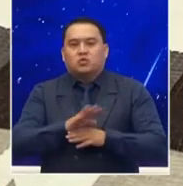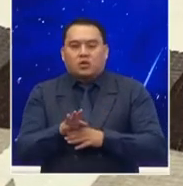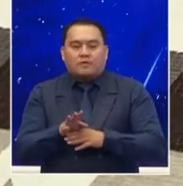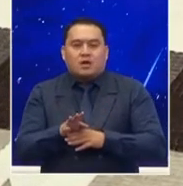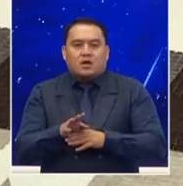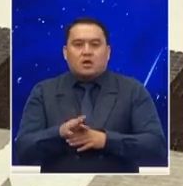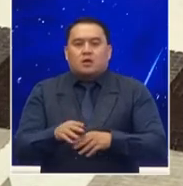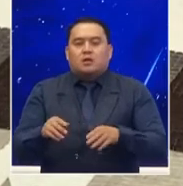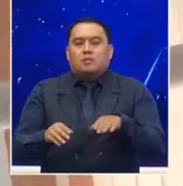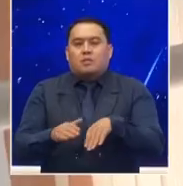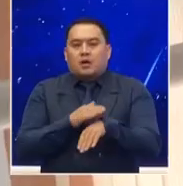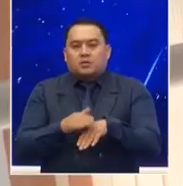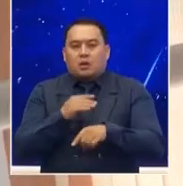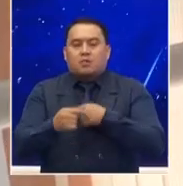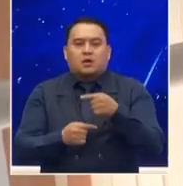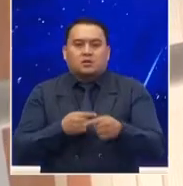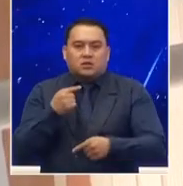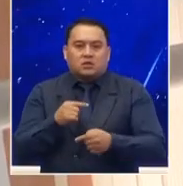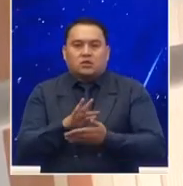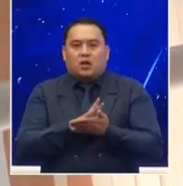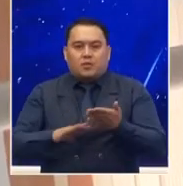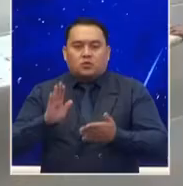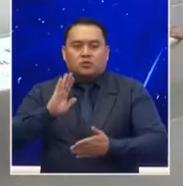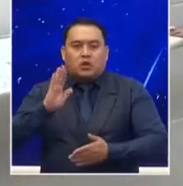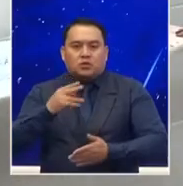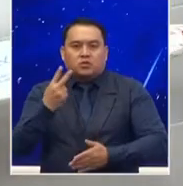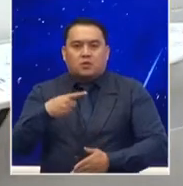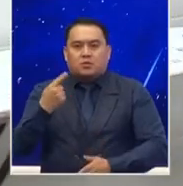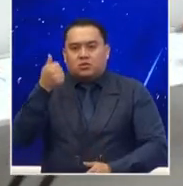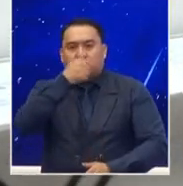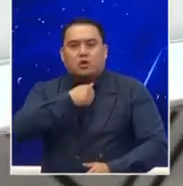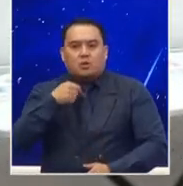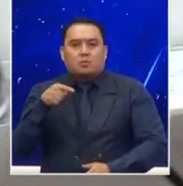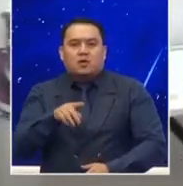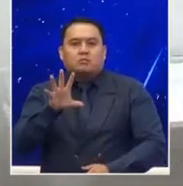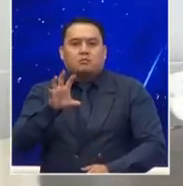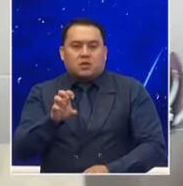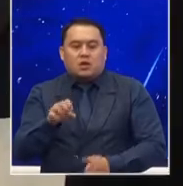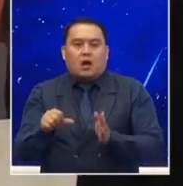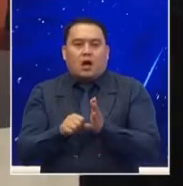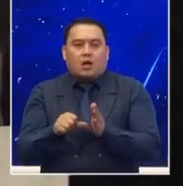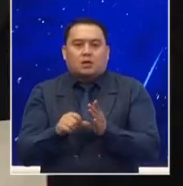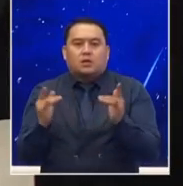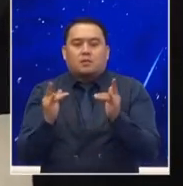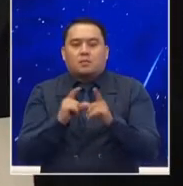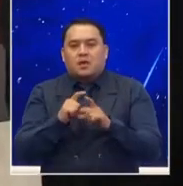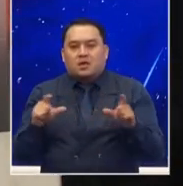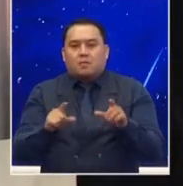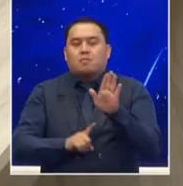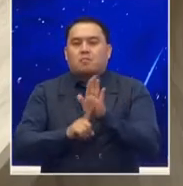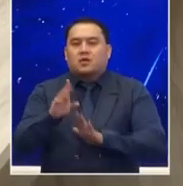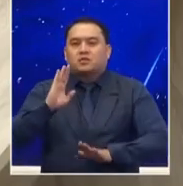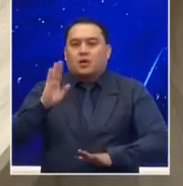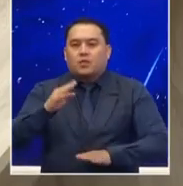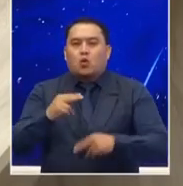саласындағы игі бастама келер жылда жалғасады. 2021 жылы 1500 орындық 6 мектептің құрылысы басталмақ. Ал